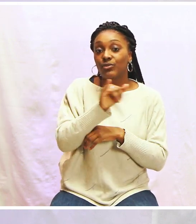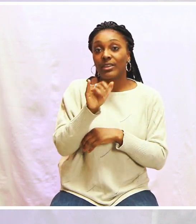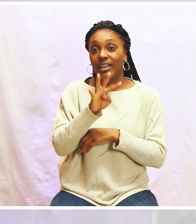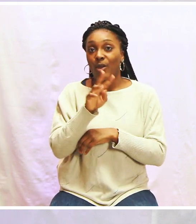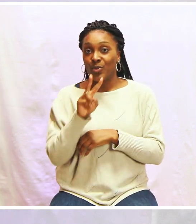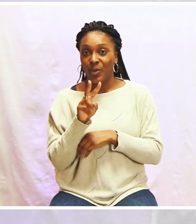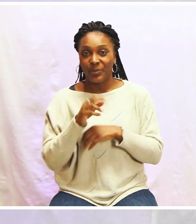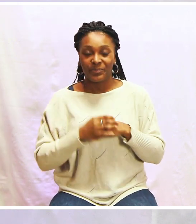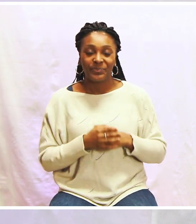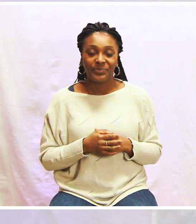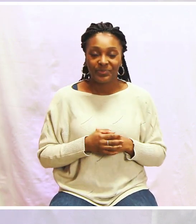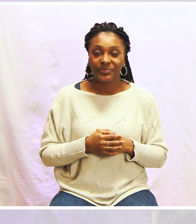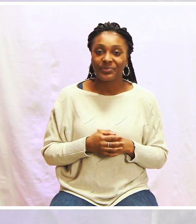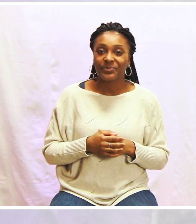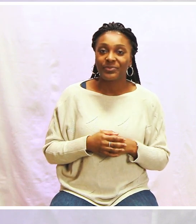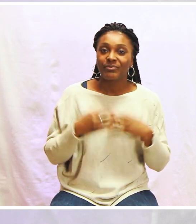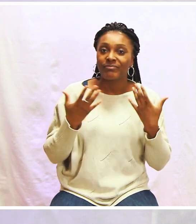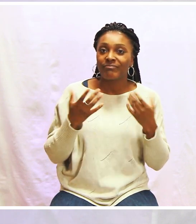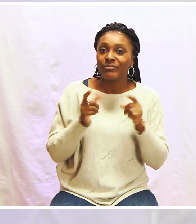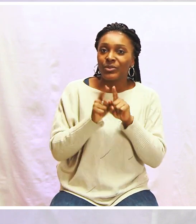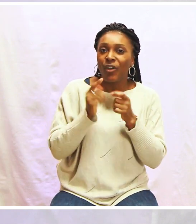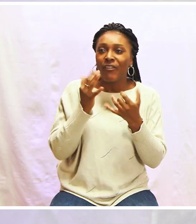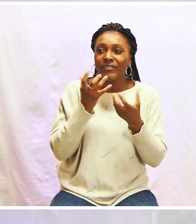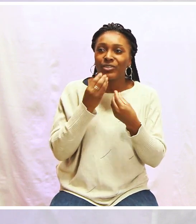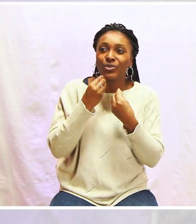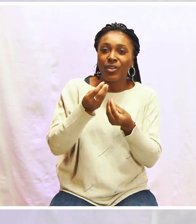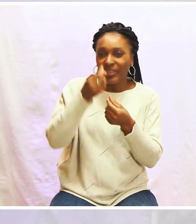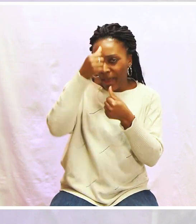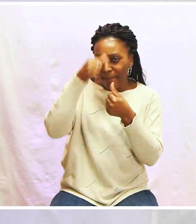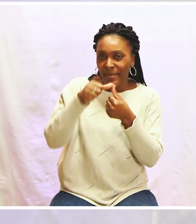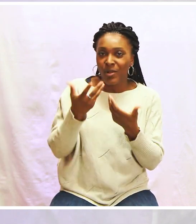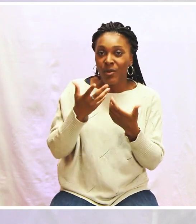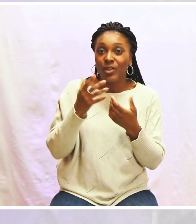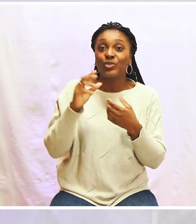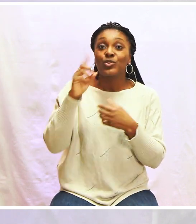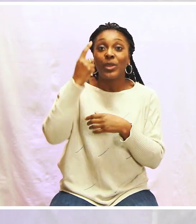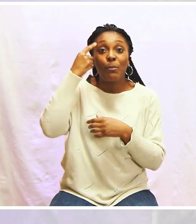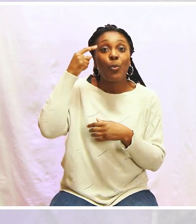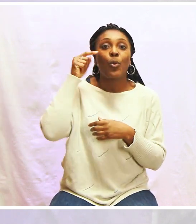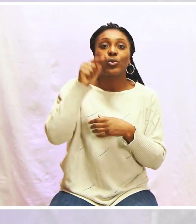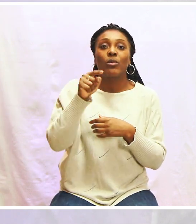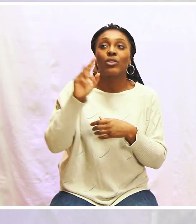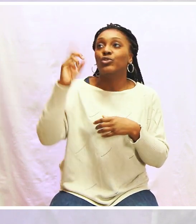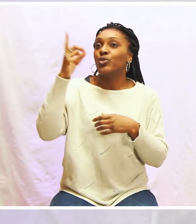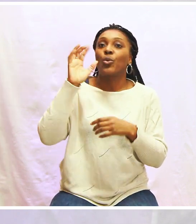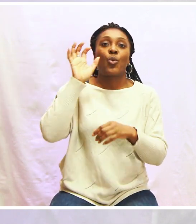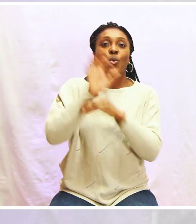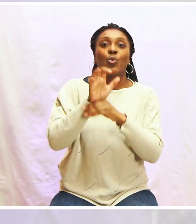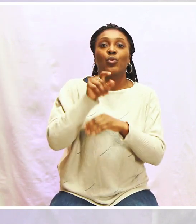41-42. Et te rappeler aujourd'hui que Dieu est pour toi et pas contre toi.